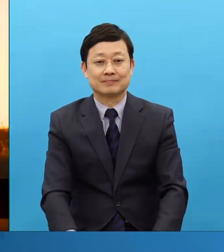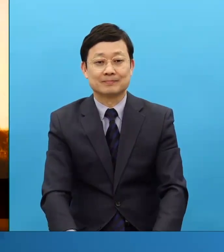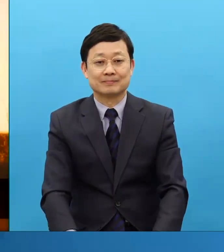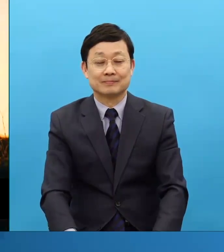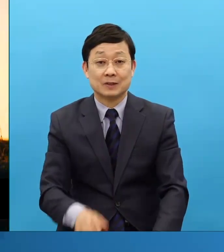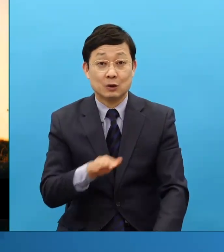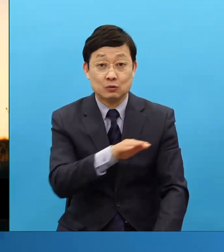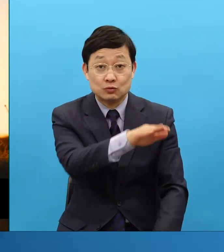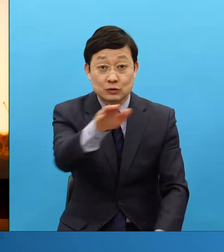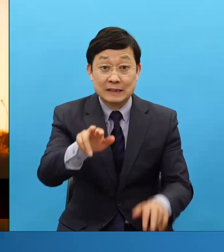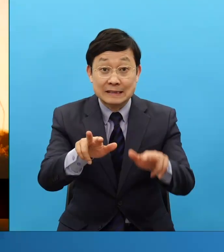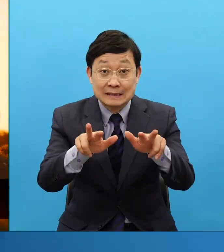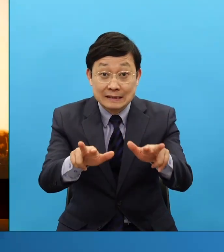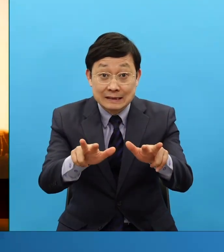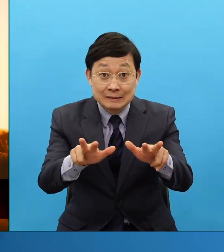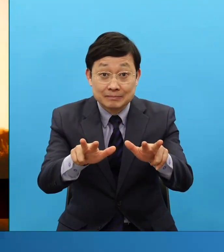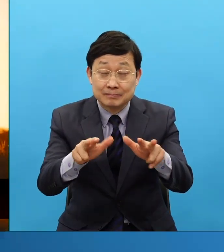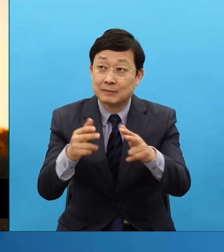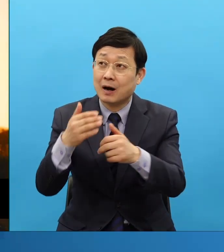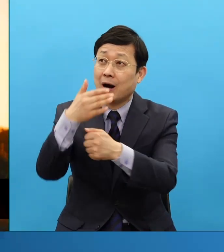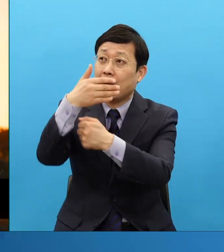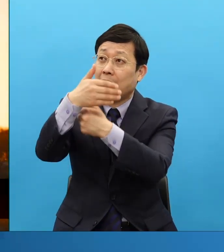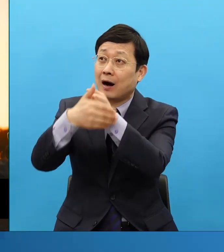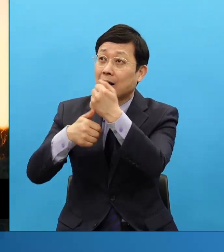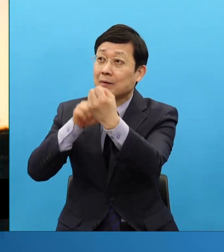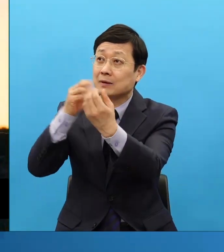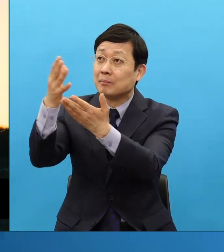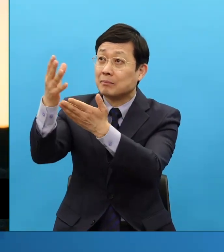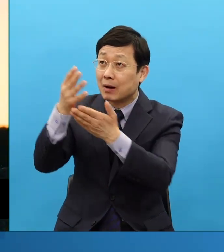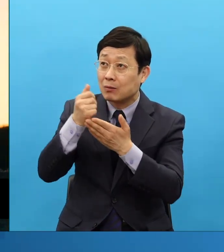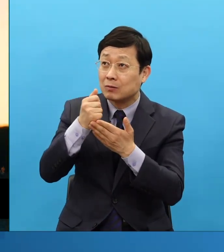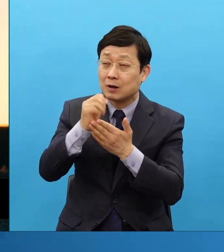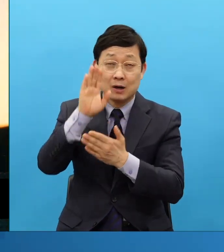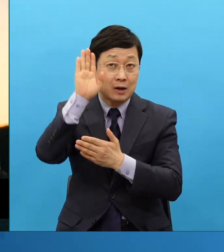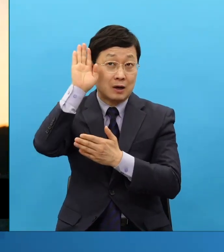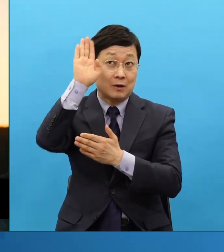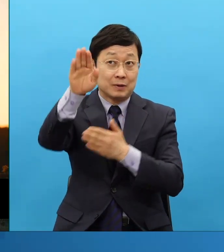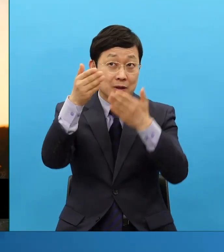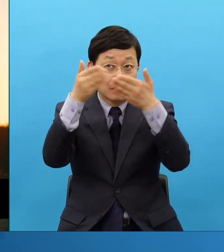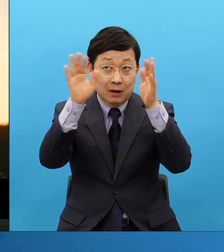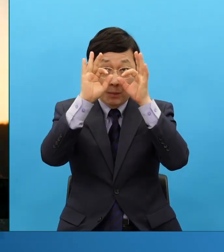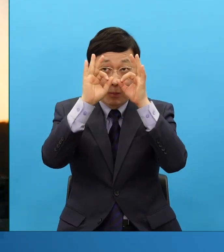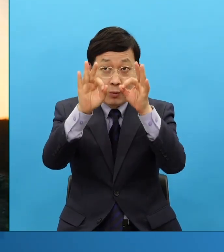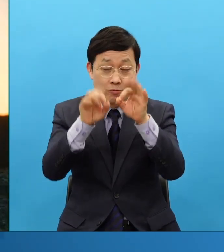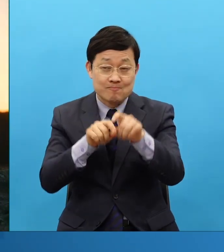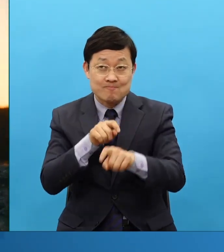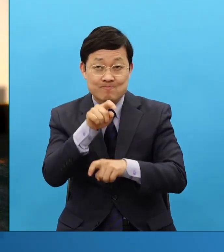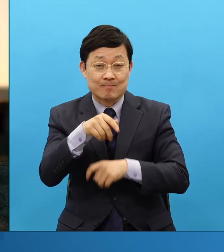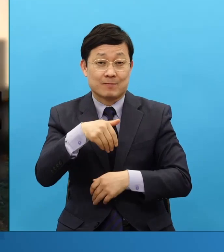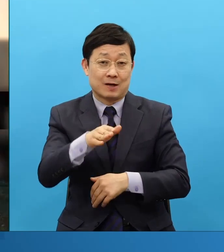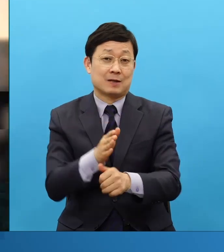우리는 지금 지금까지 받은 응답을 보면서요 미래를 내다보고 이제 가야 되는 거죠.